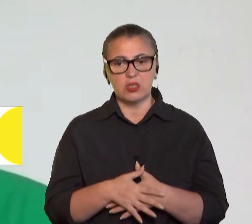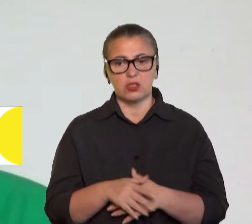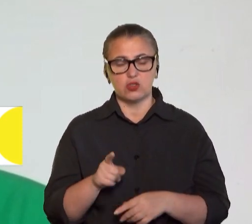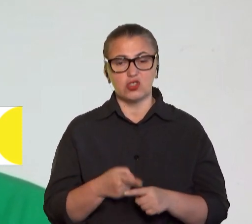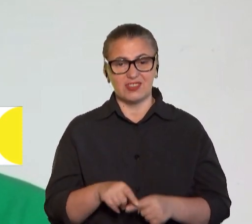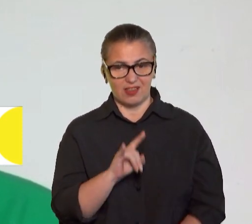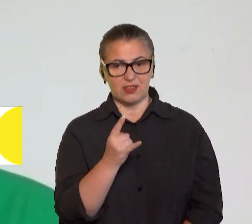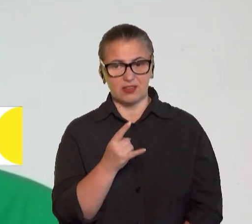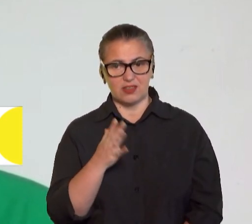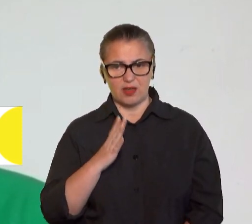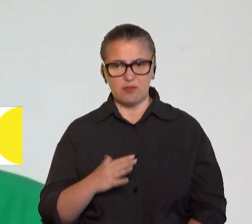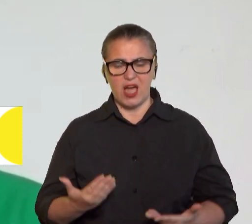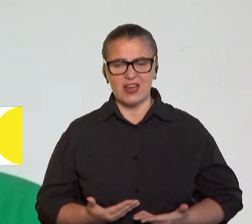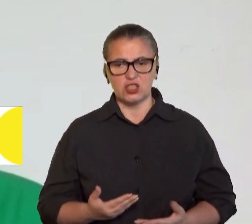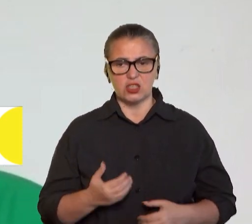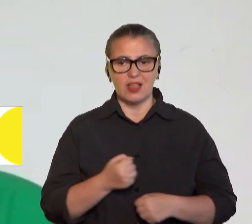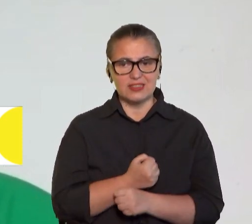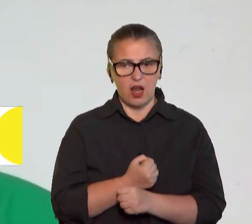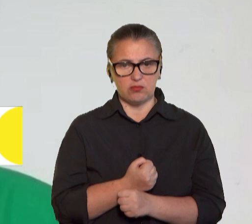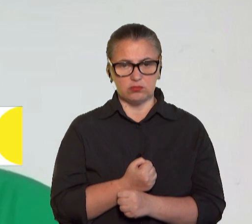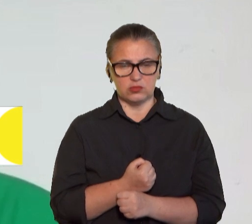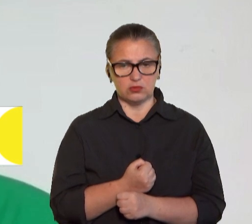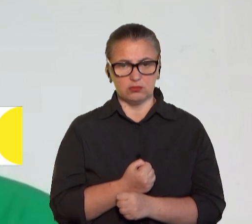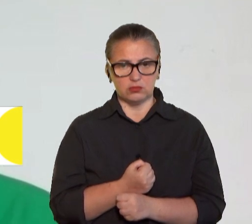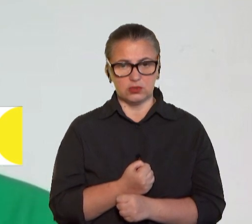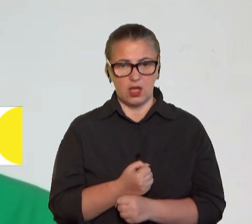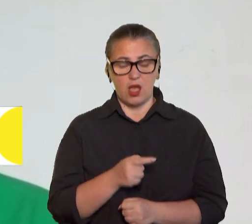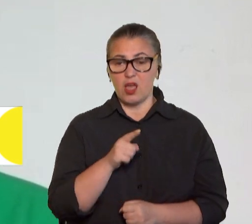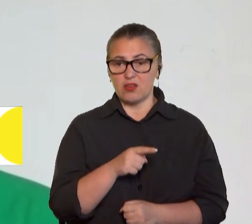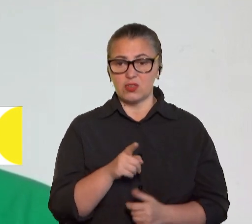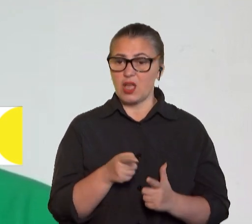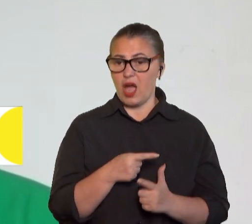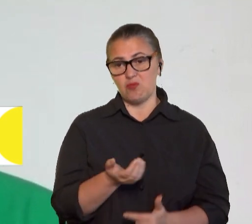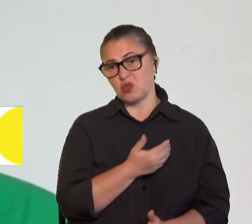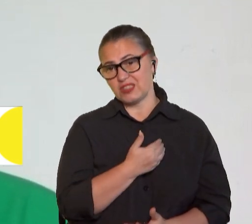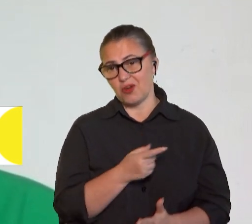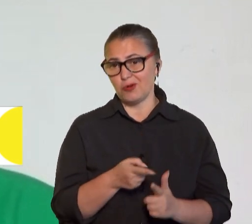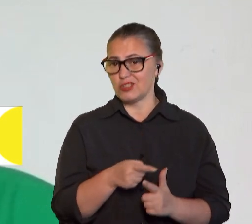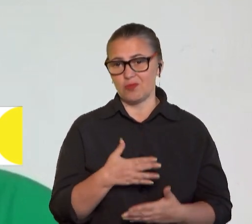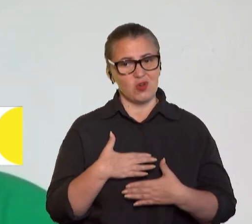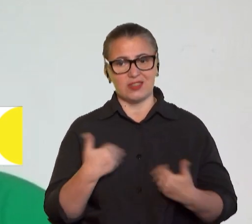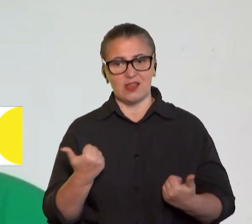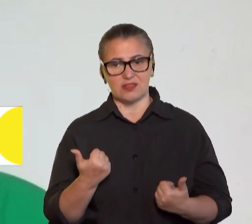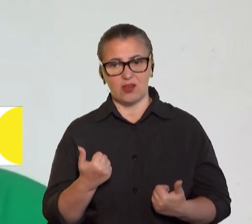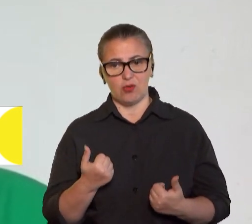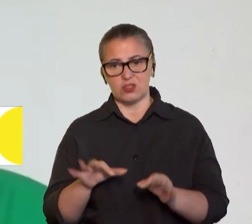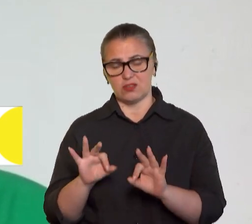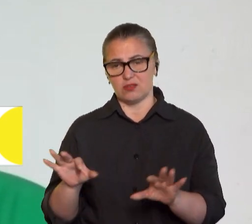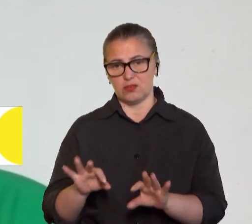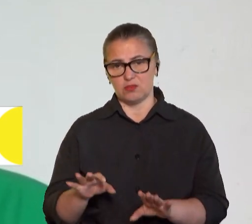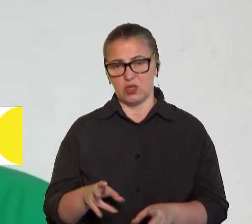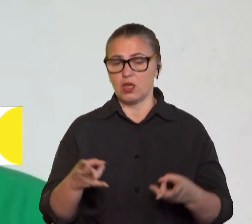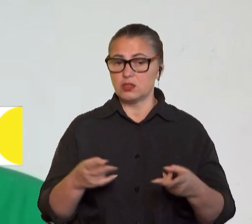ця дитина пережила травму, і однозначно вона або захоче, або не захоче нею ділитися. Також, тож ми